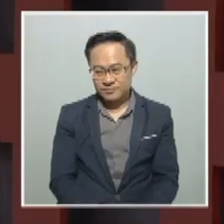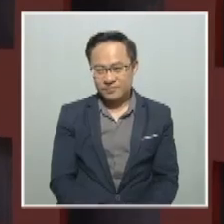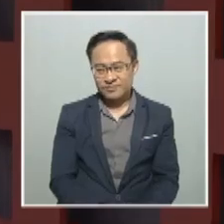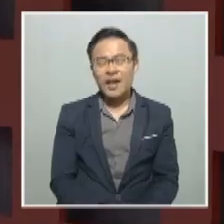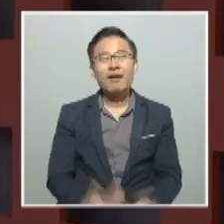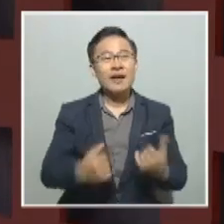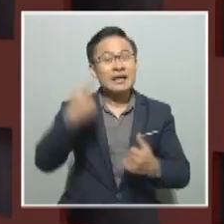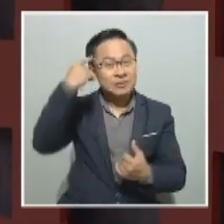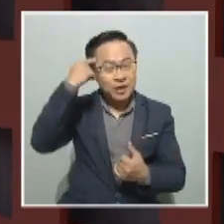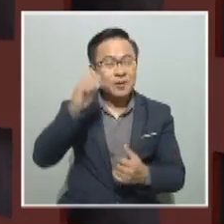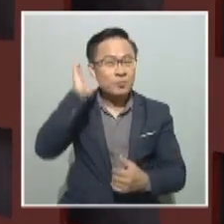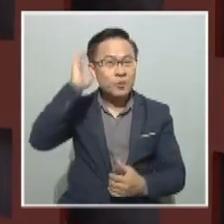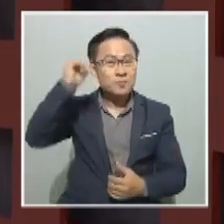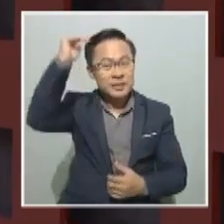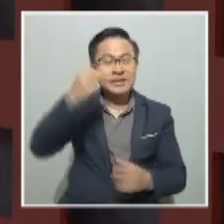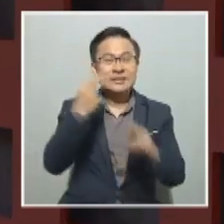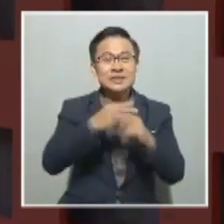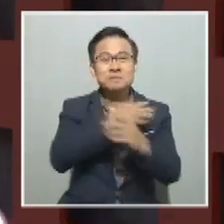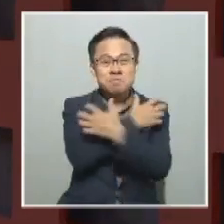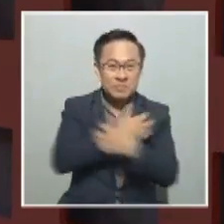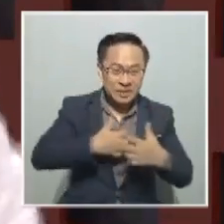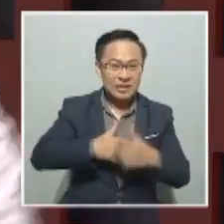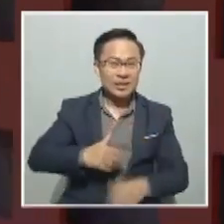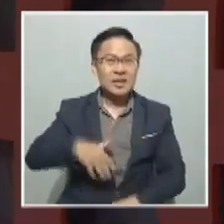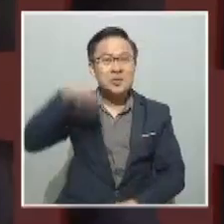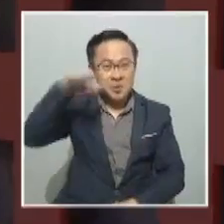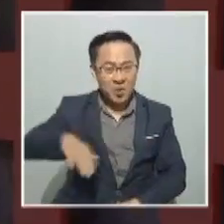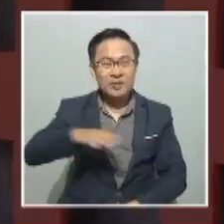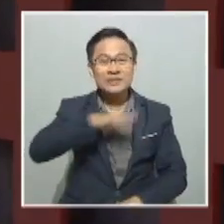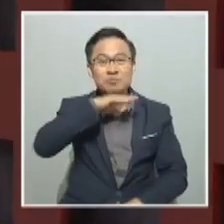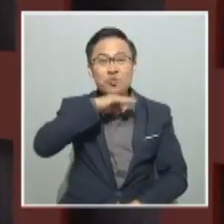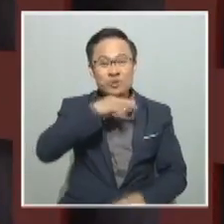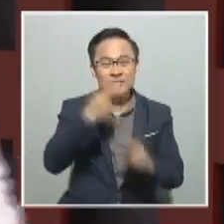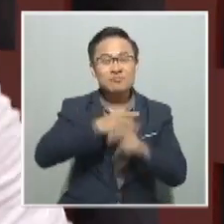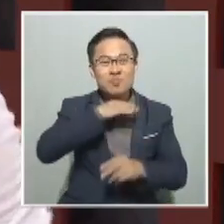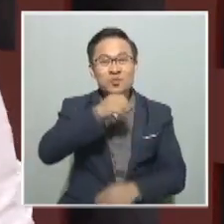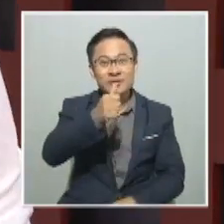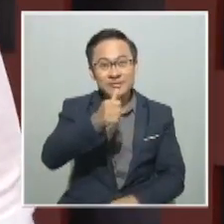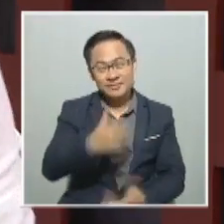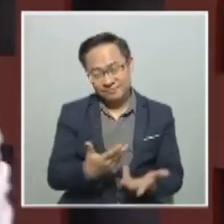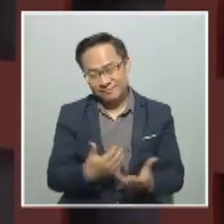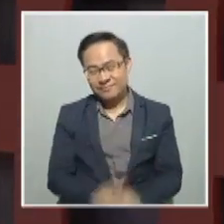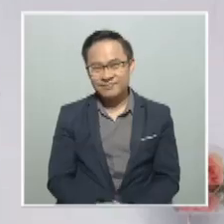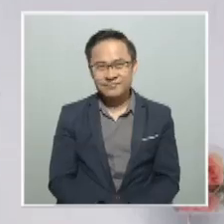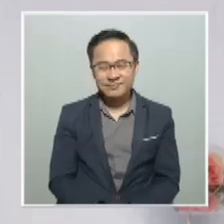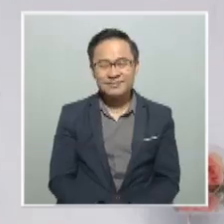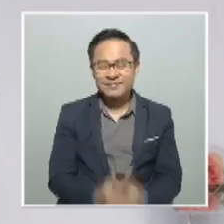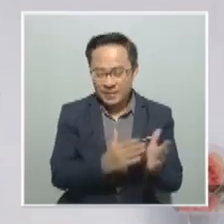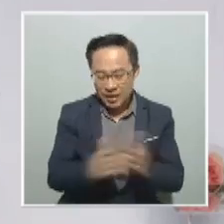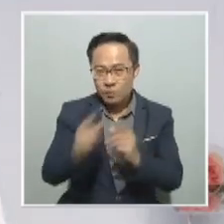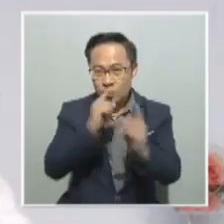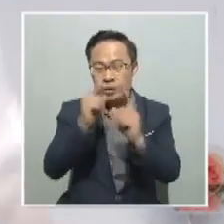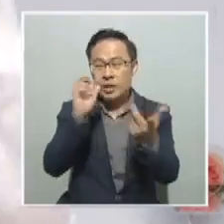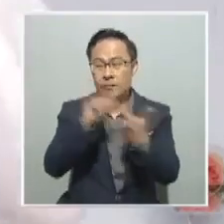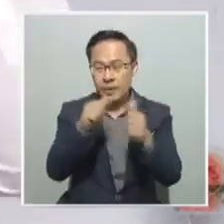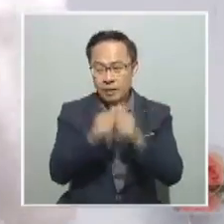างนี ้โอ้ไรสาระมากเลยอ่ะ เรามาถามดีกว่าเวลาก็ไม่ได้เยอะ โอเคก็อันนี้เนี่ยตอบ